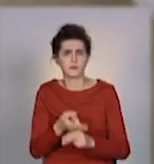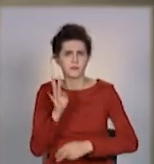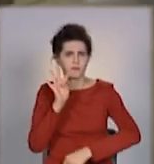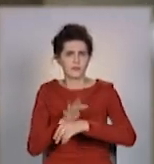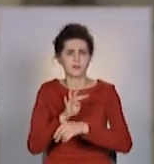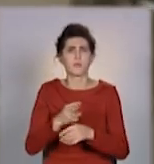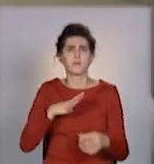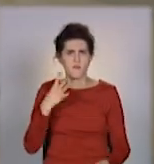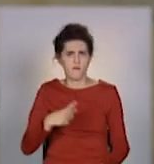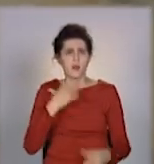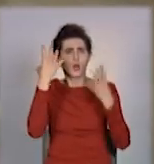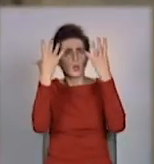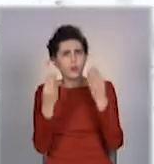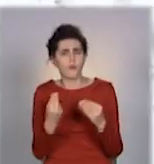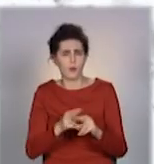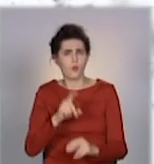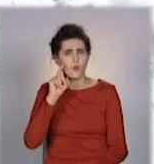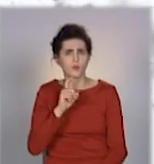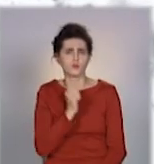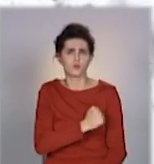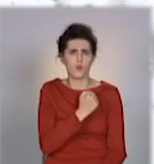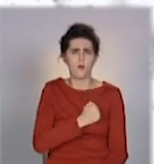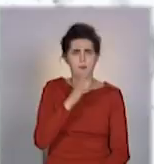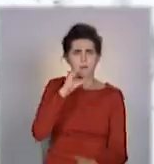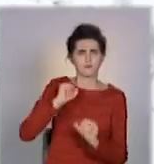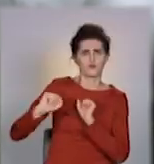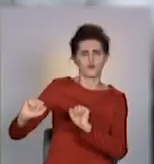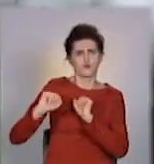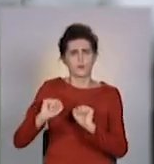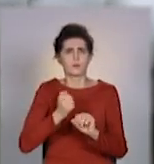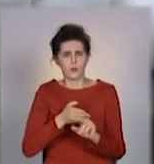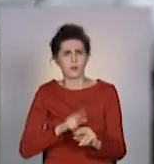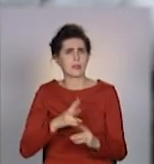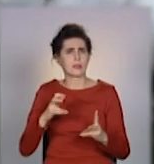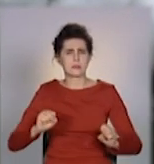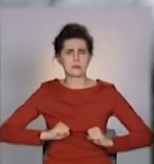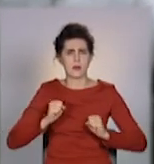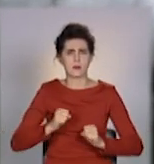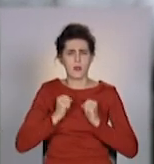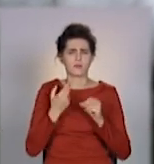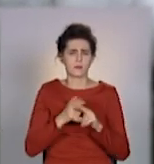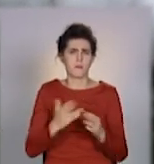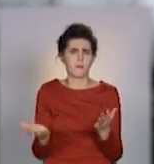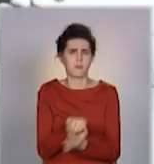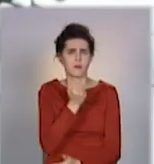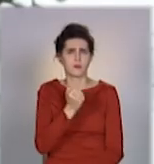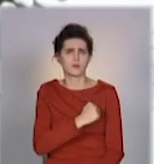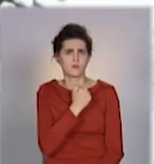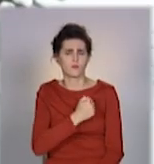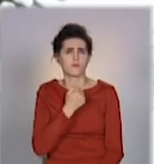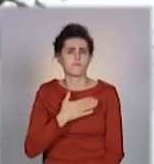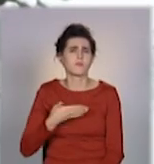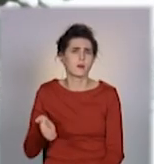день. Українські вояки поки успішно відбивають усі атаки, однак дорогою ціною. У нас вже